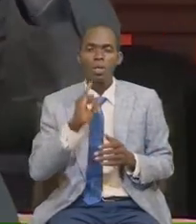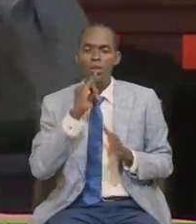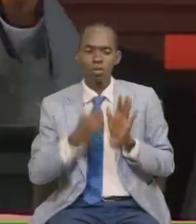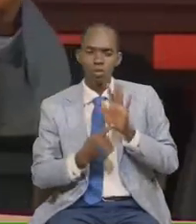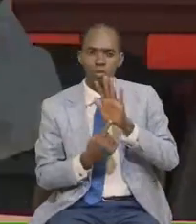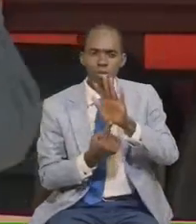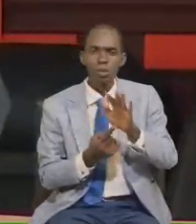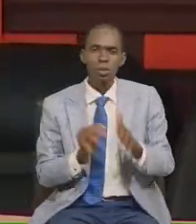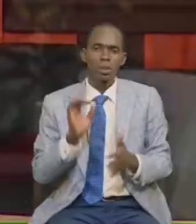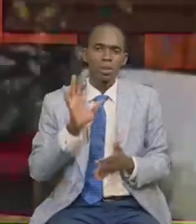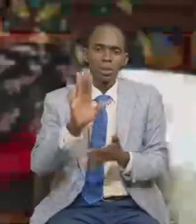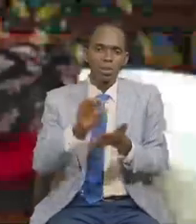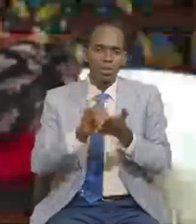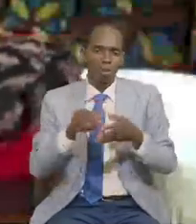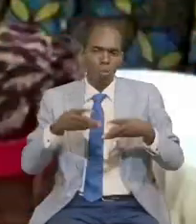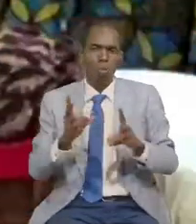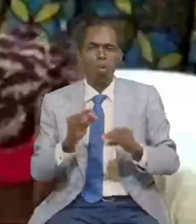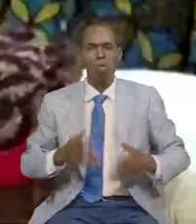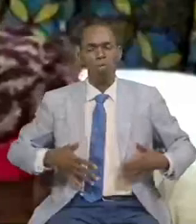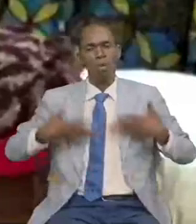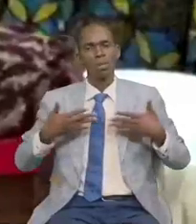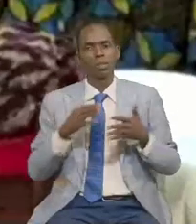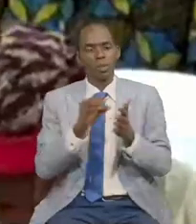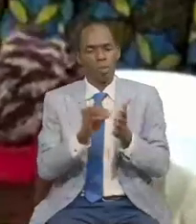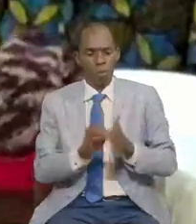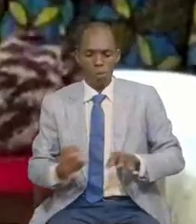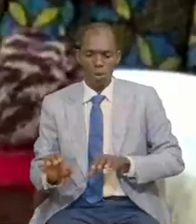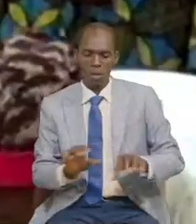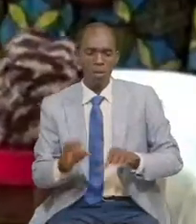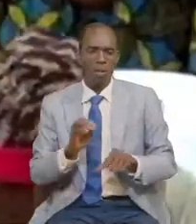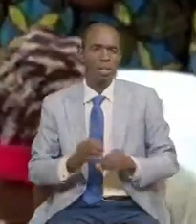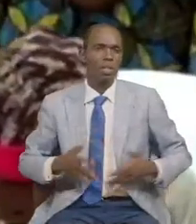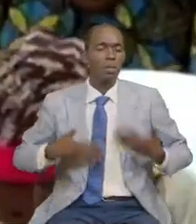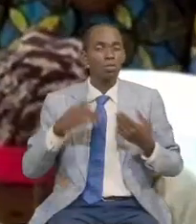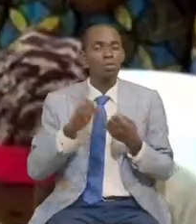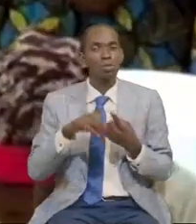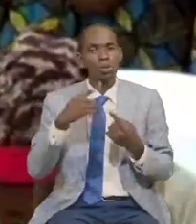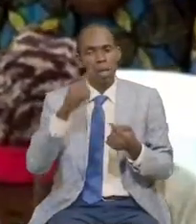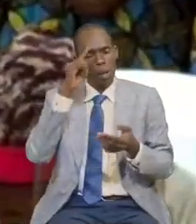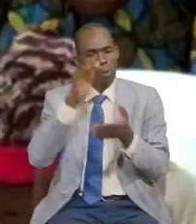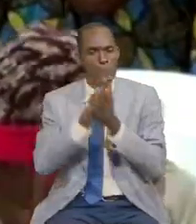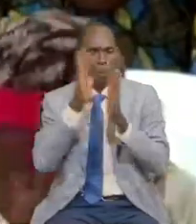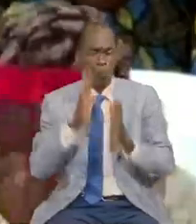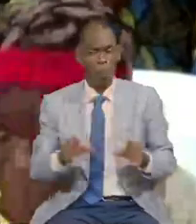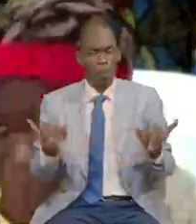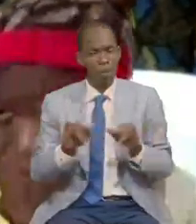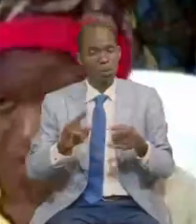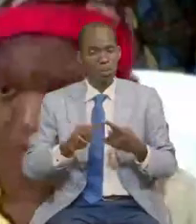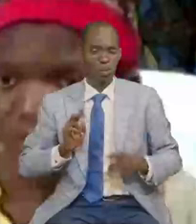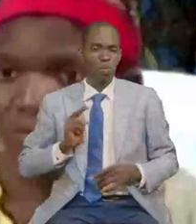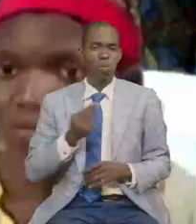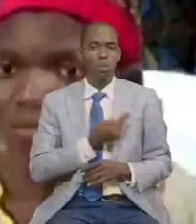style de vie, ses actions dans la vie, aux croyants et à chacun de nous.